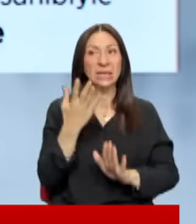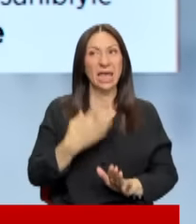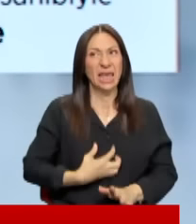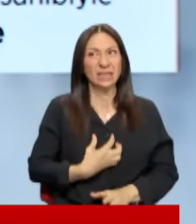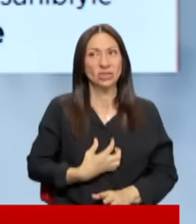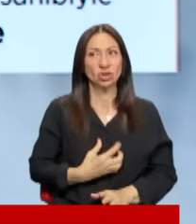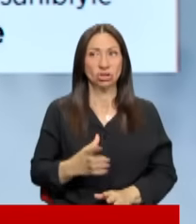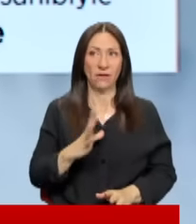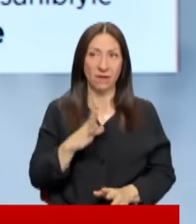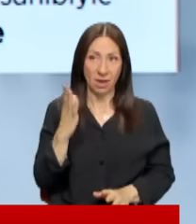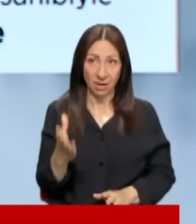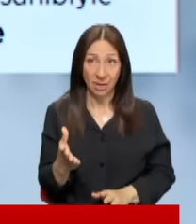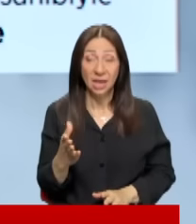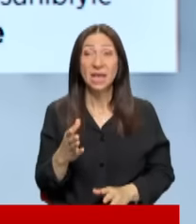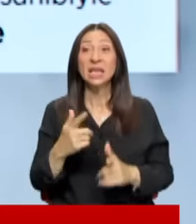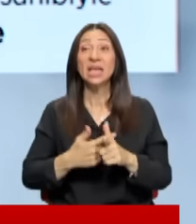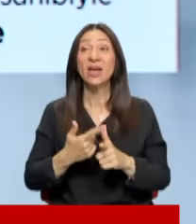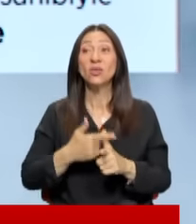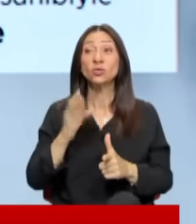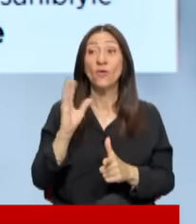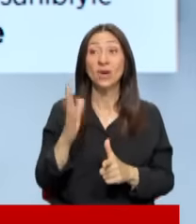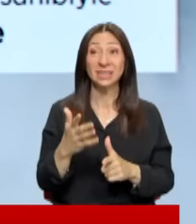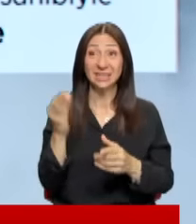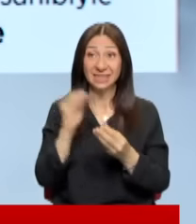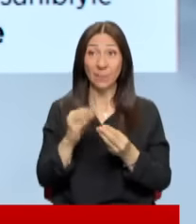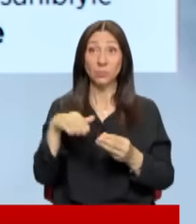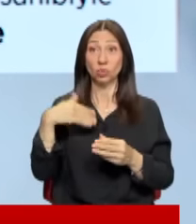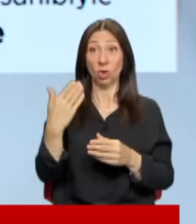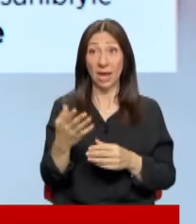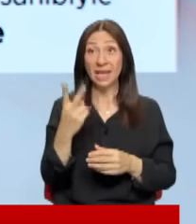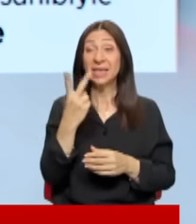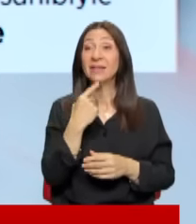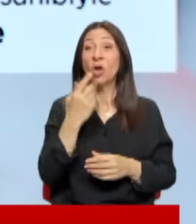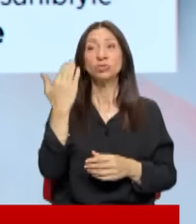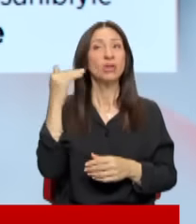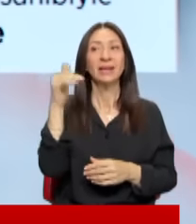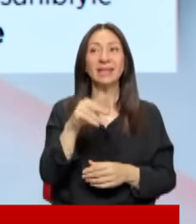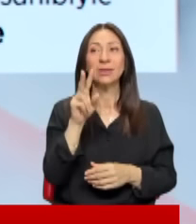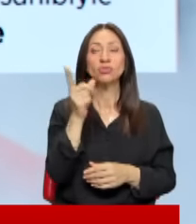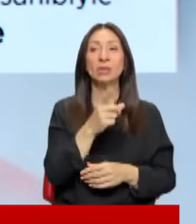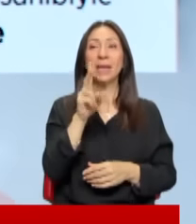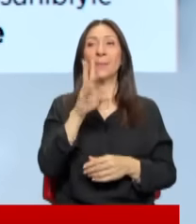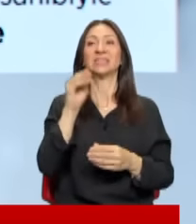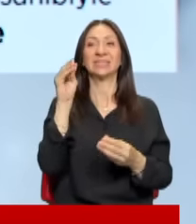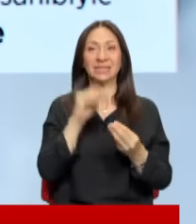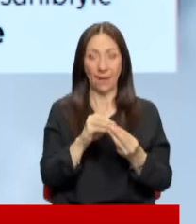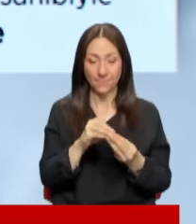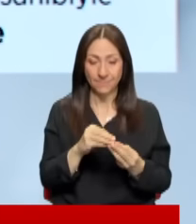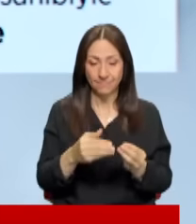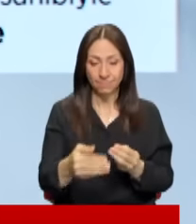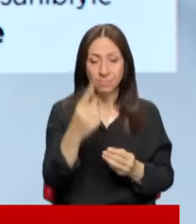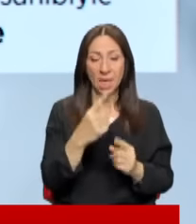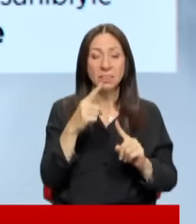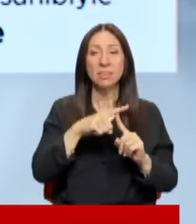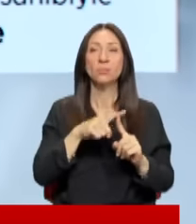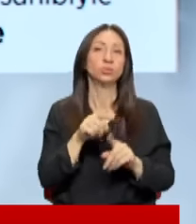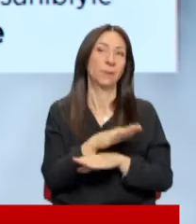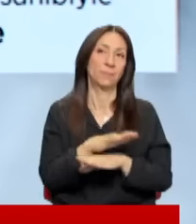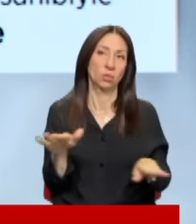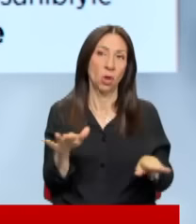kalkacak olmasından endişeli. Kiralardaki aşırı artışın ardından 2 yıl önce getirilen %25'lik zam sınırlaması